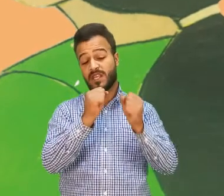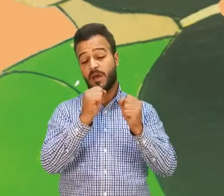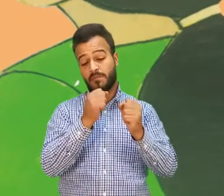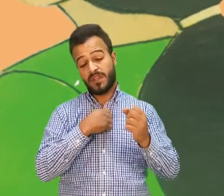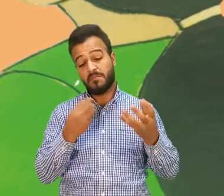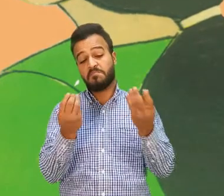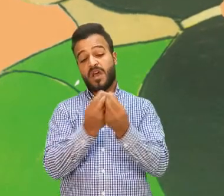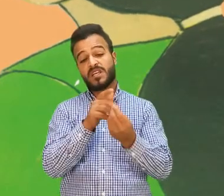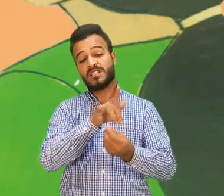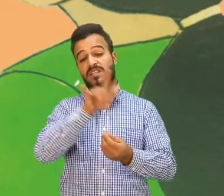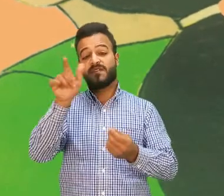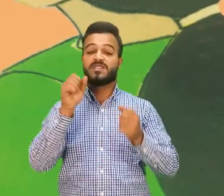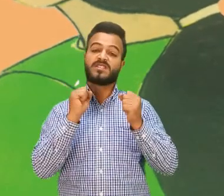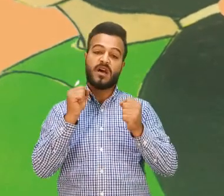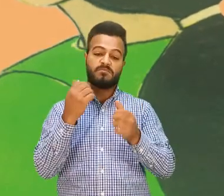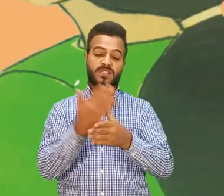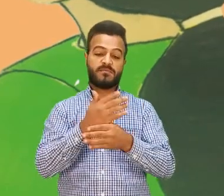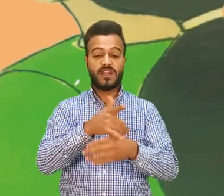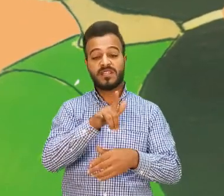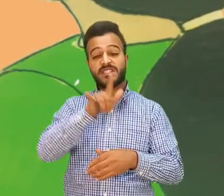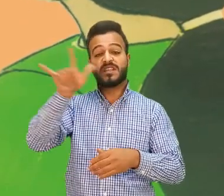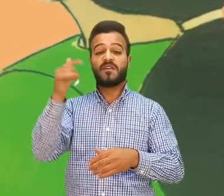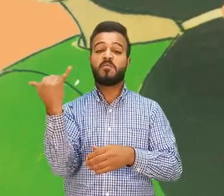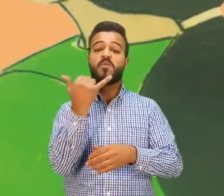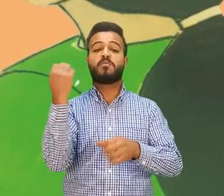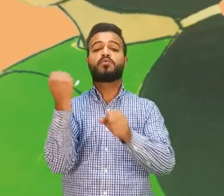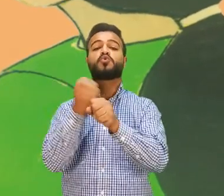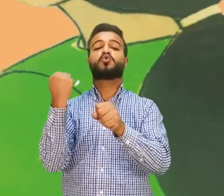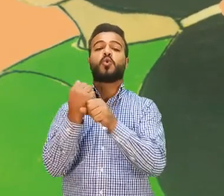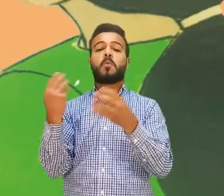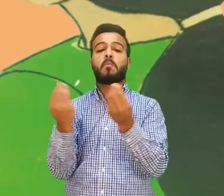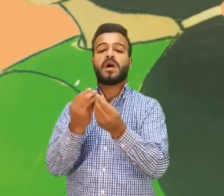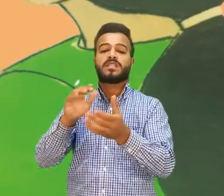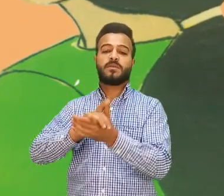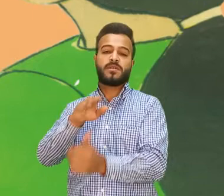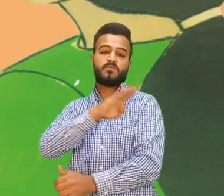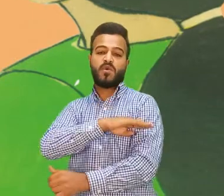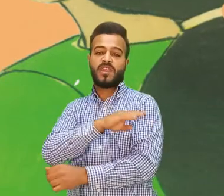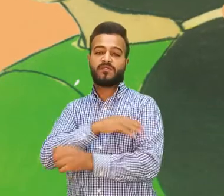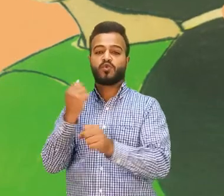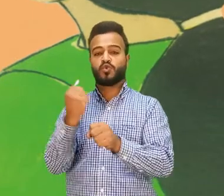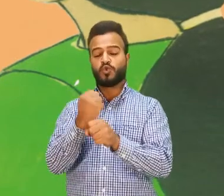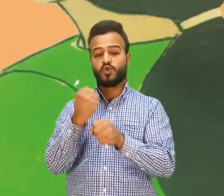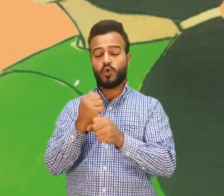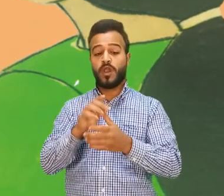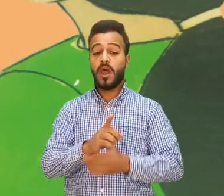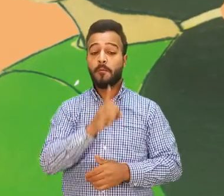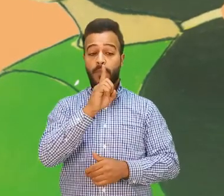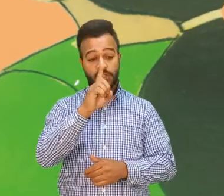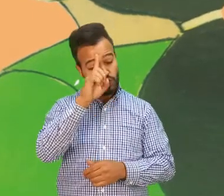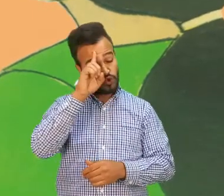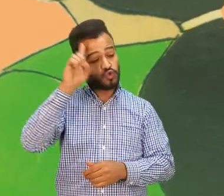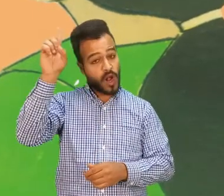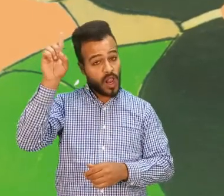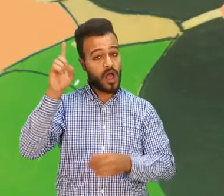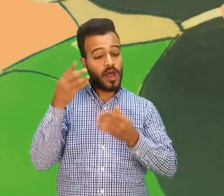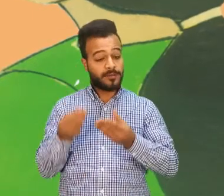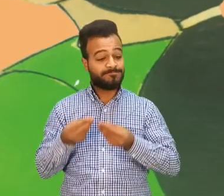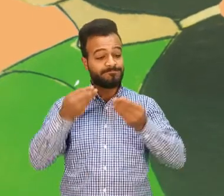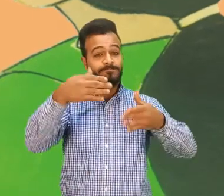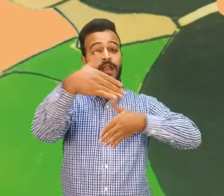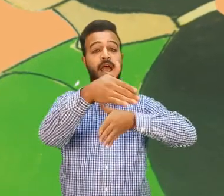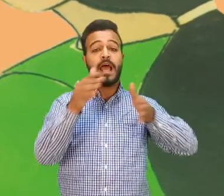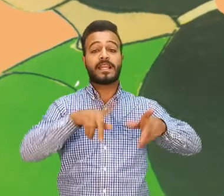حبيبتي، فأنا سوف أسافر في رحلة عمل مع زميلاتي، لكنني سوف أحضر لك